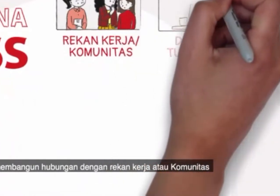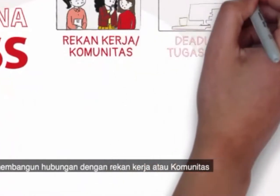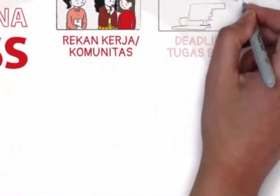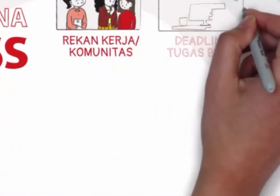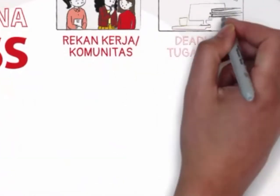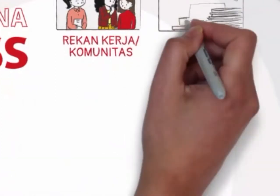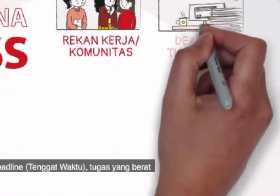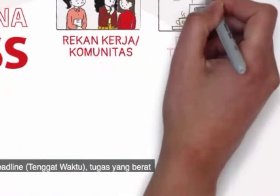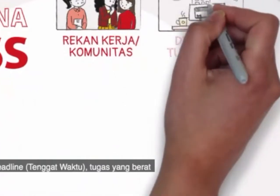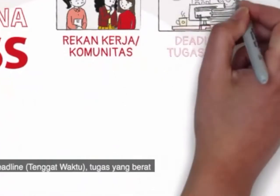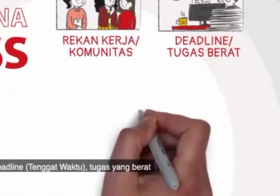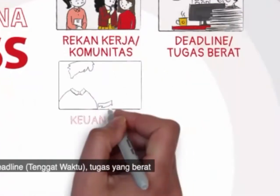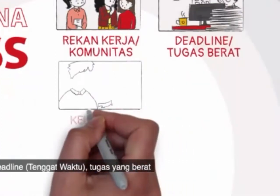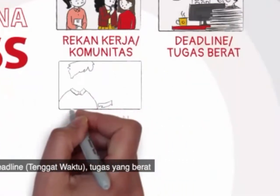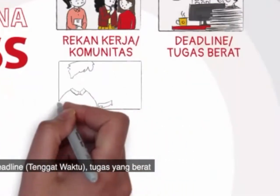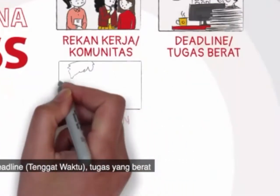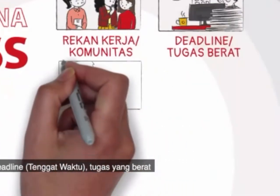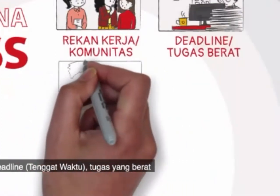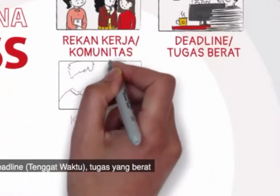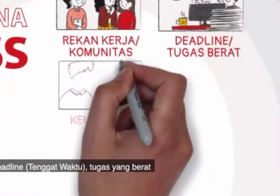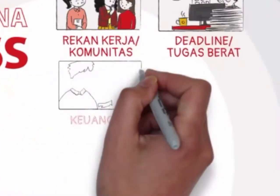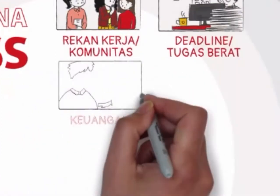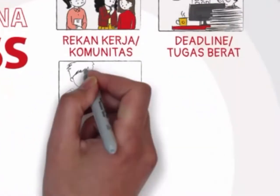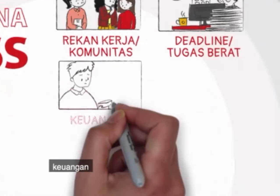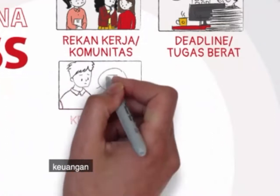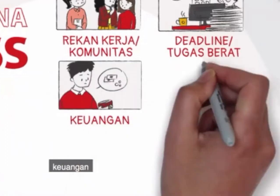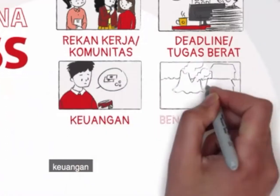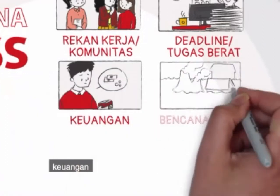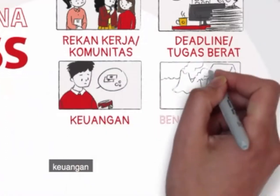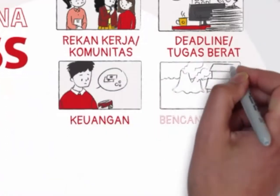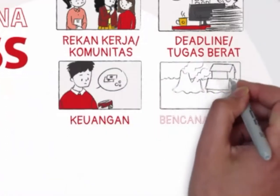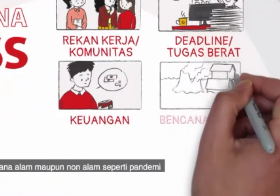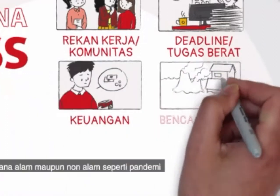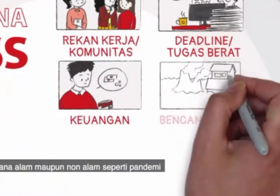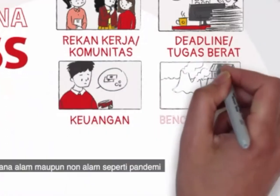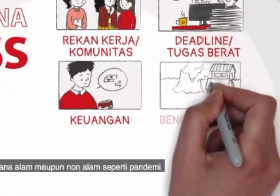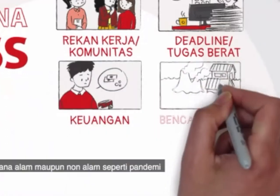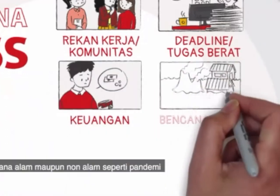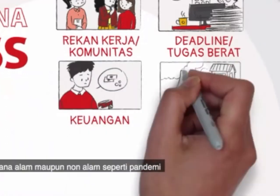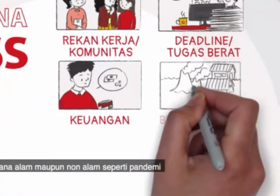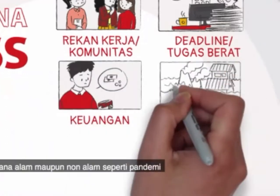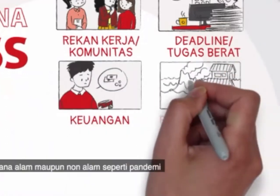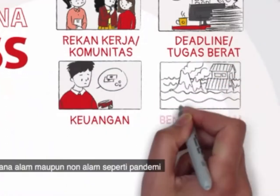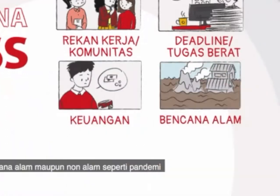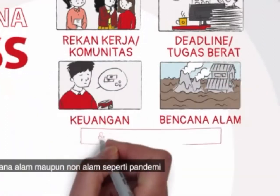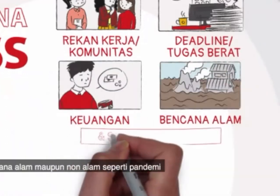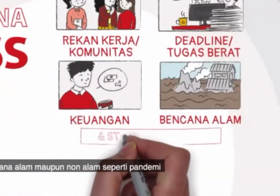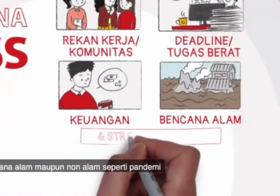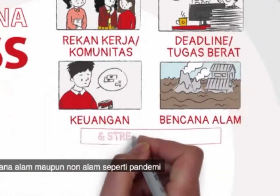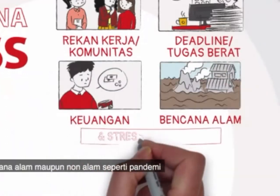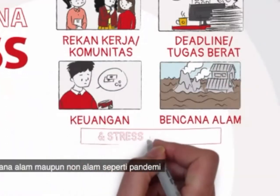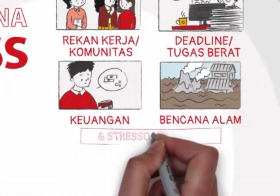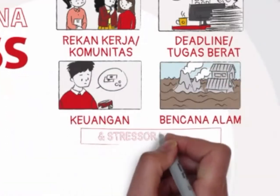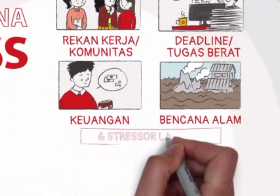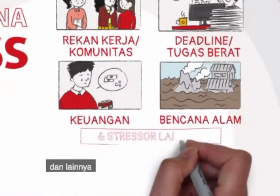atau komunitas, deadline, tugas yang berat, keuangan, bencana alam maupun non-alam